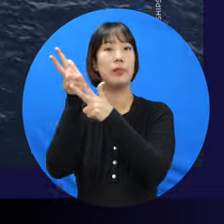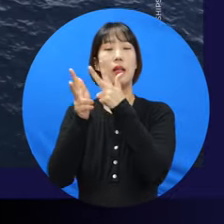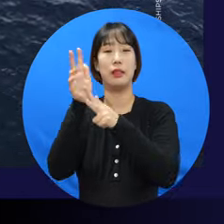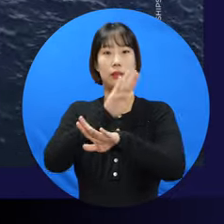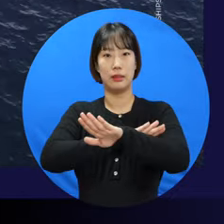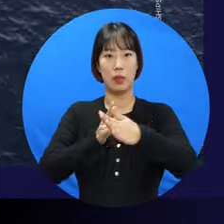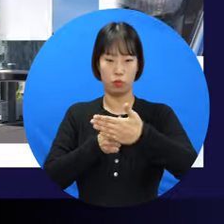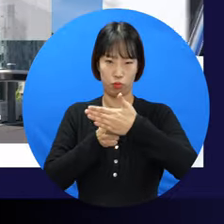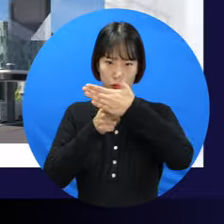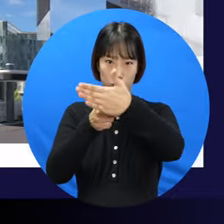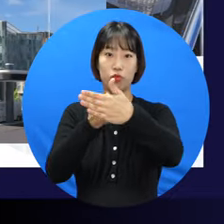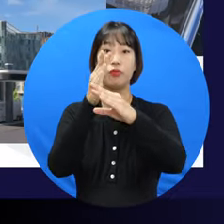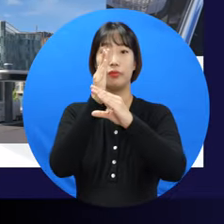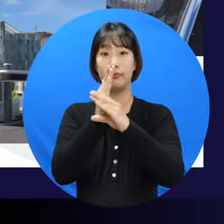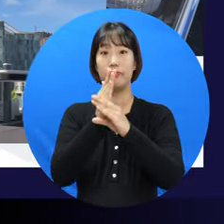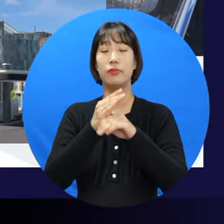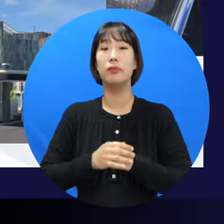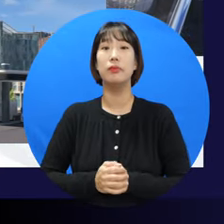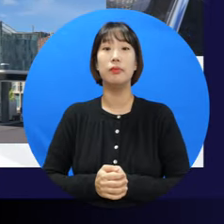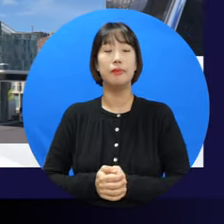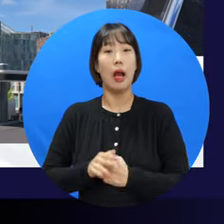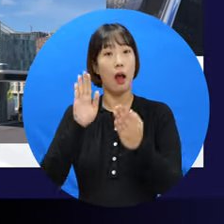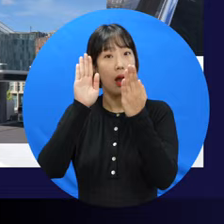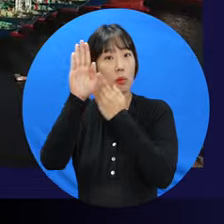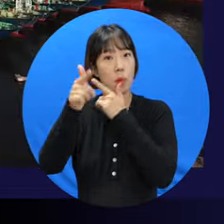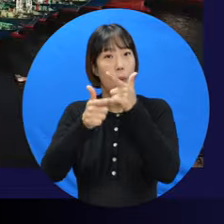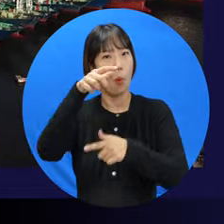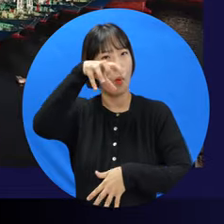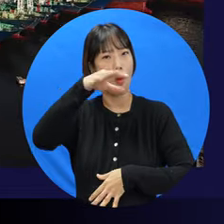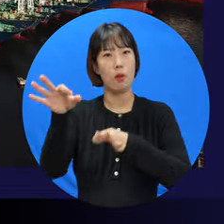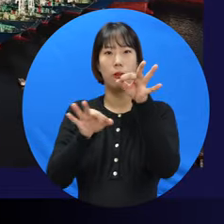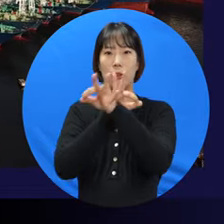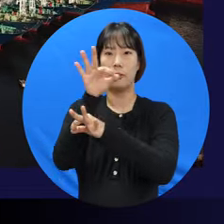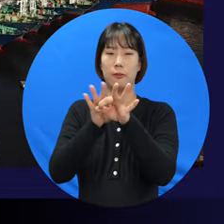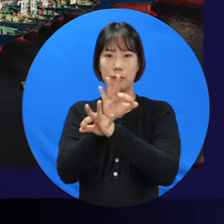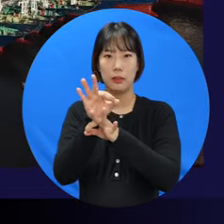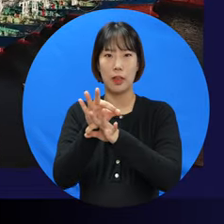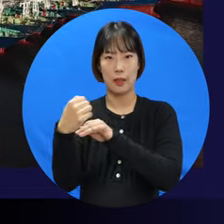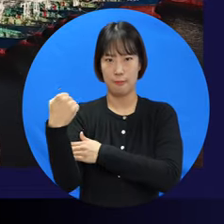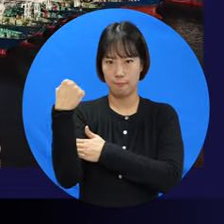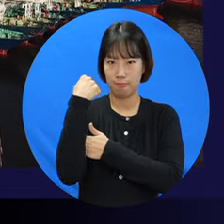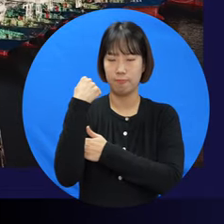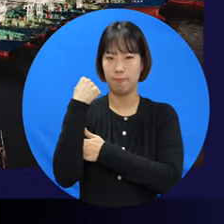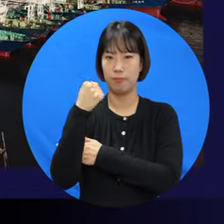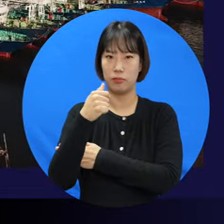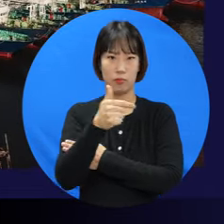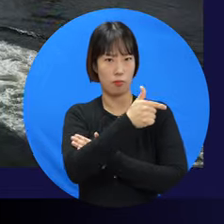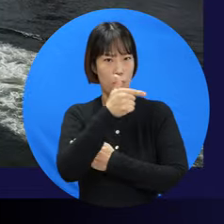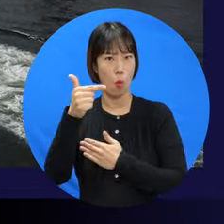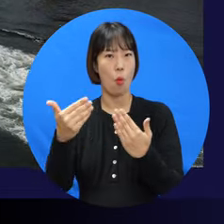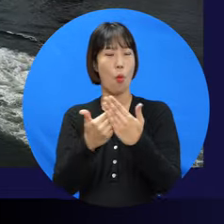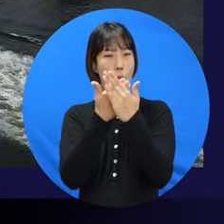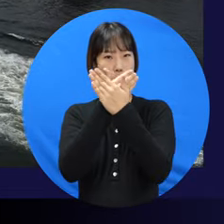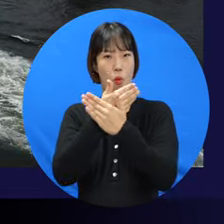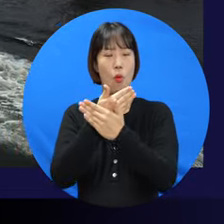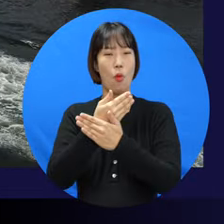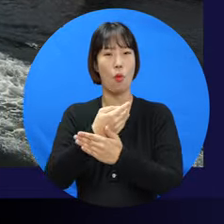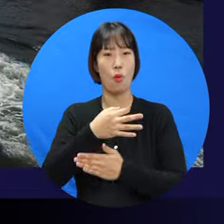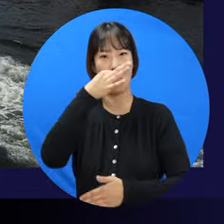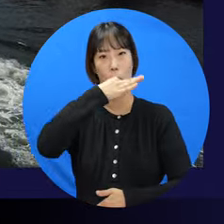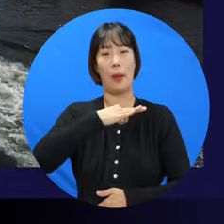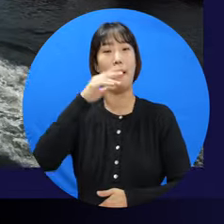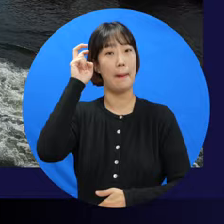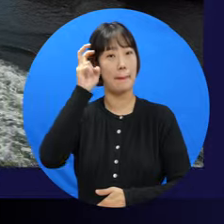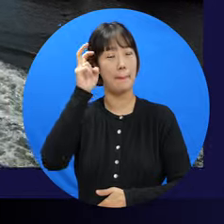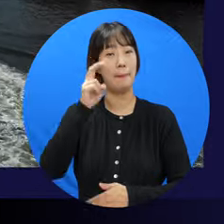역동적으로 추진해 가고 있습니다 앞으로 모포 경제의 실질적 요도 놀라운 변화를 체감할 수